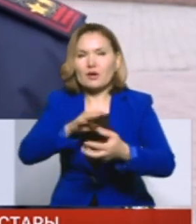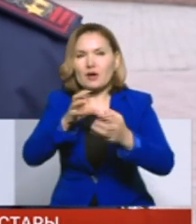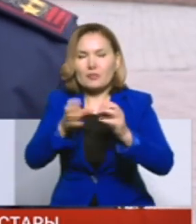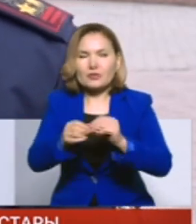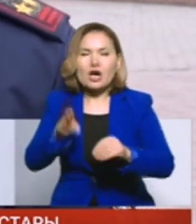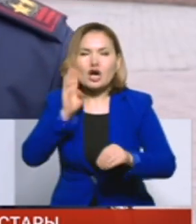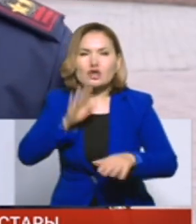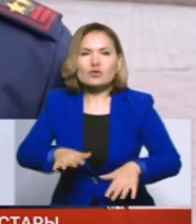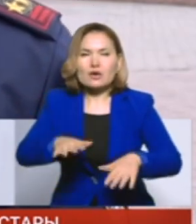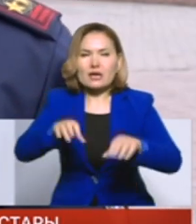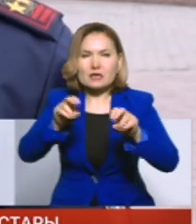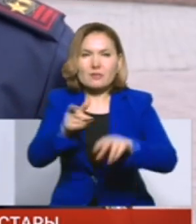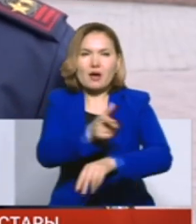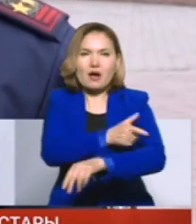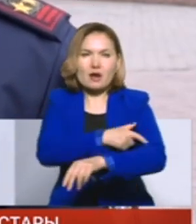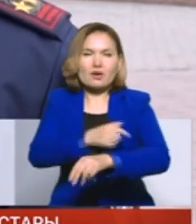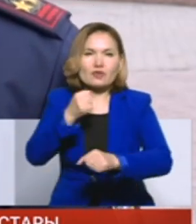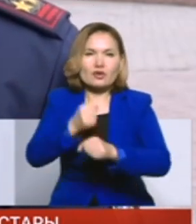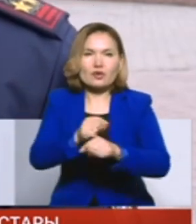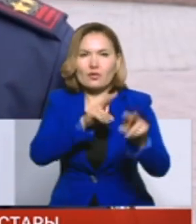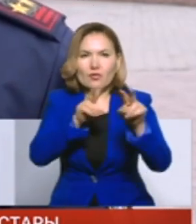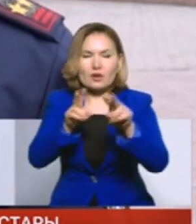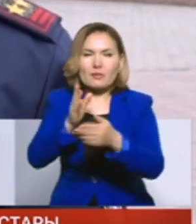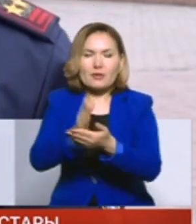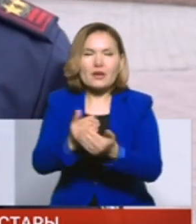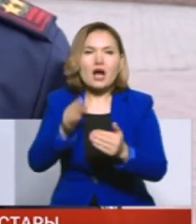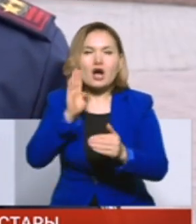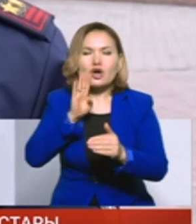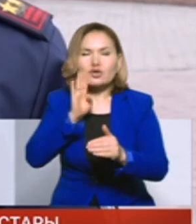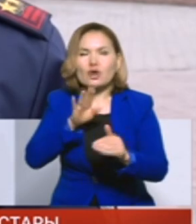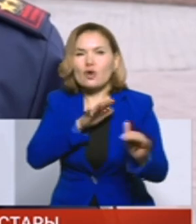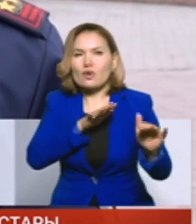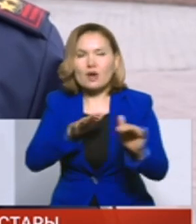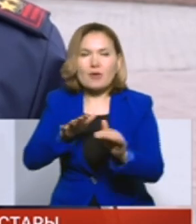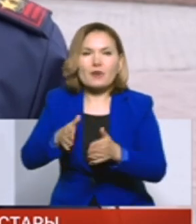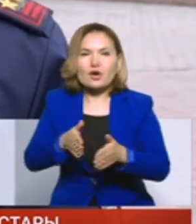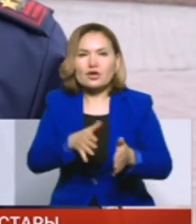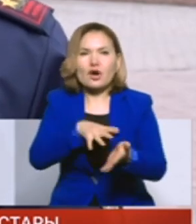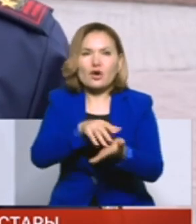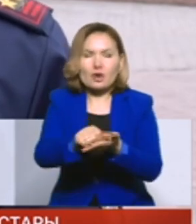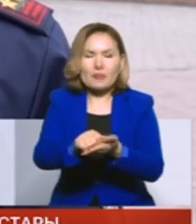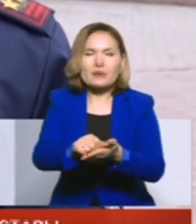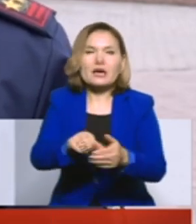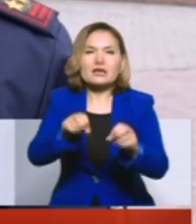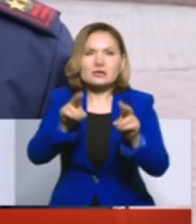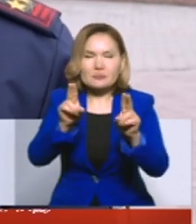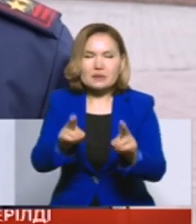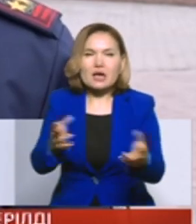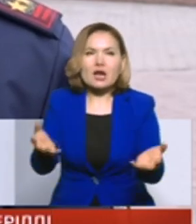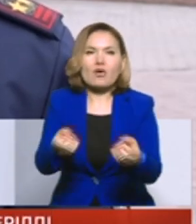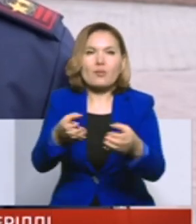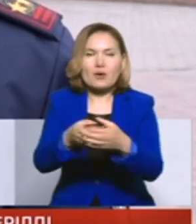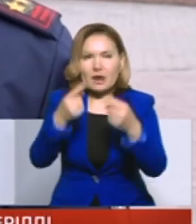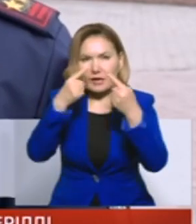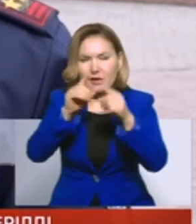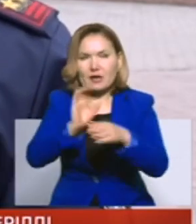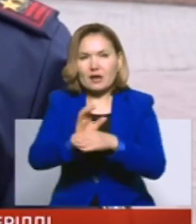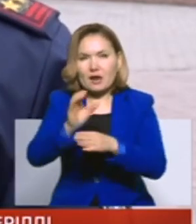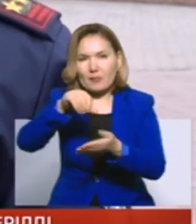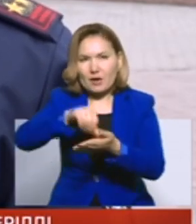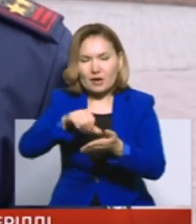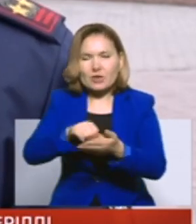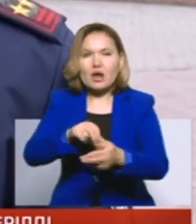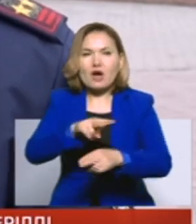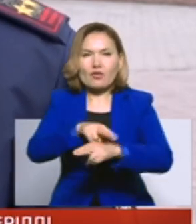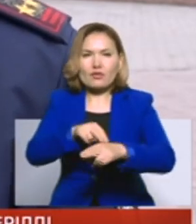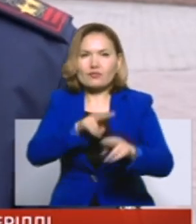судың деңгейінде арнайы штаб қатаң бақылап отыр. Ал қарғын су шайып кеткен жол учаскелеріне құтқарушылар мен арнайы техникалар жұмылдырылып,